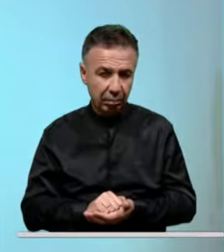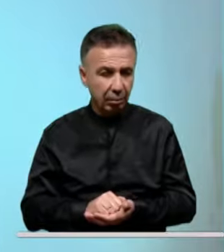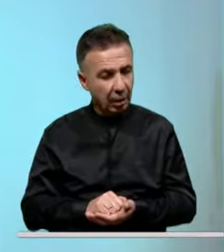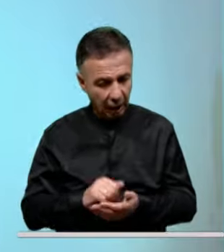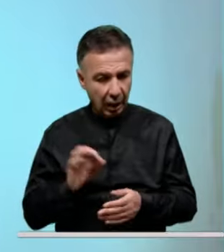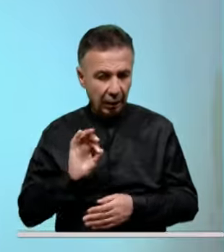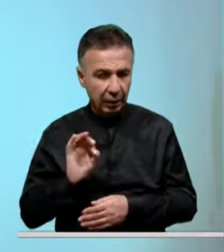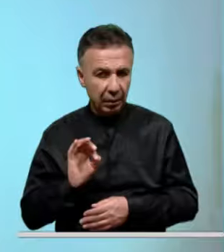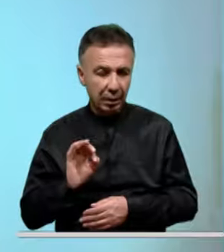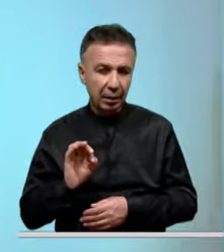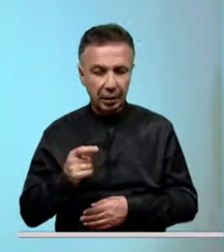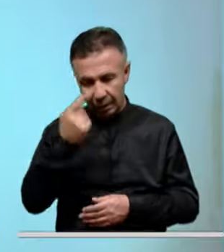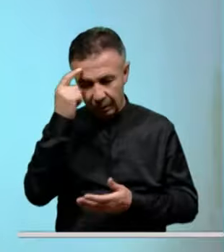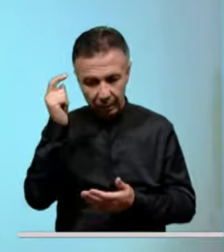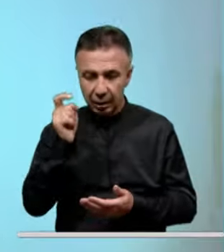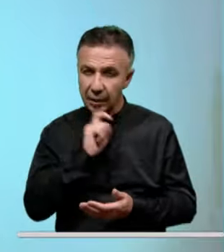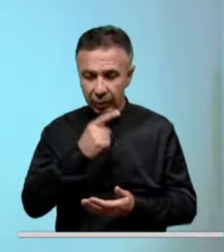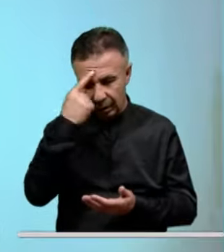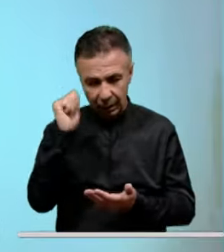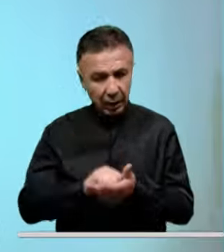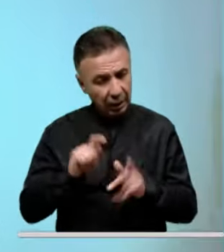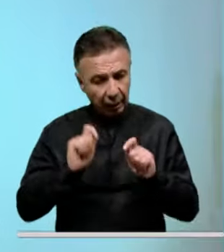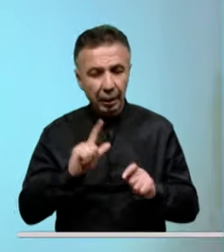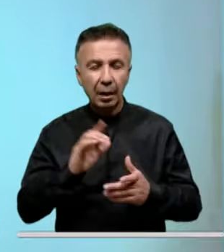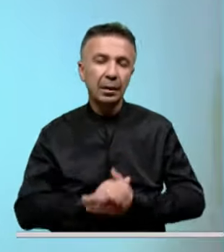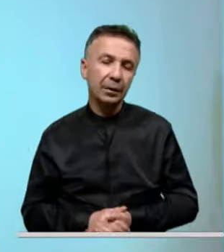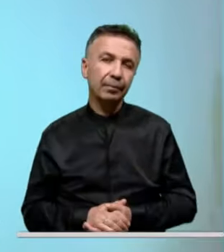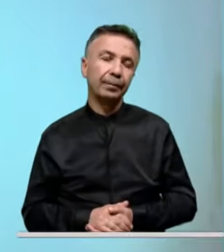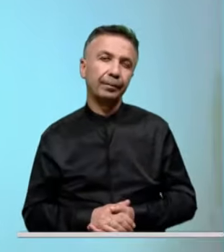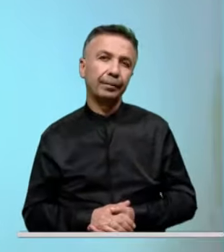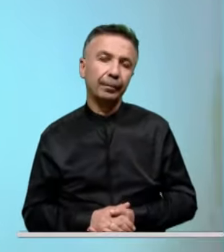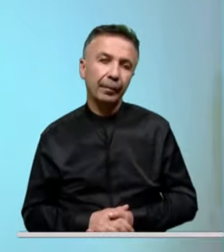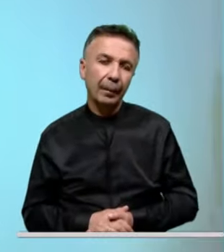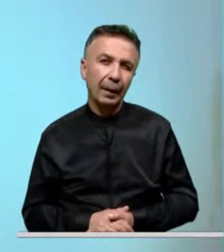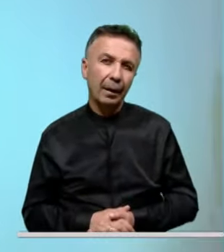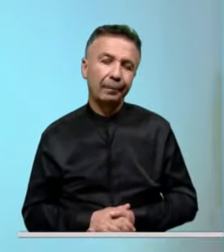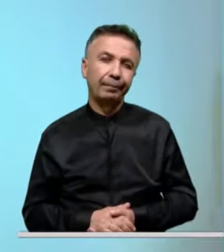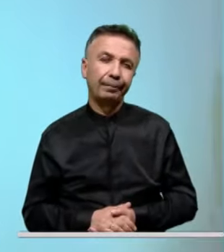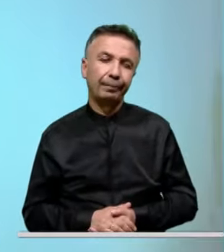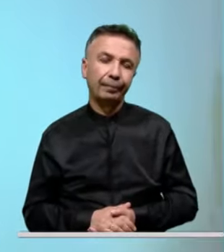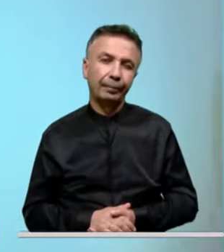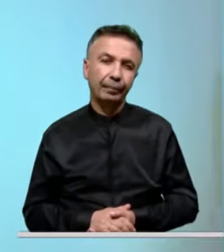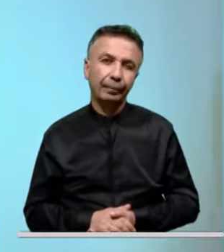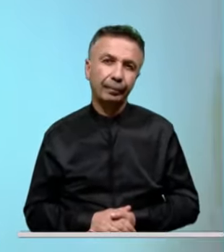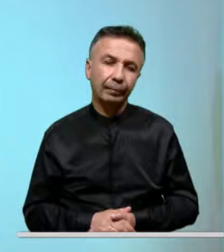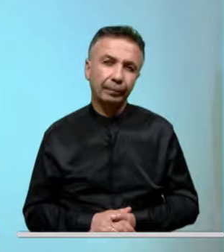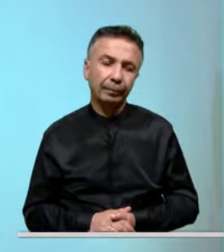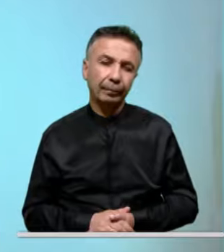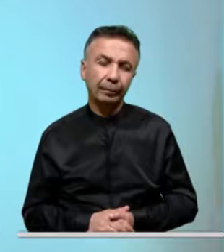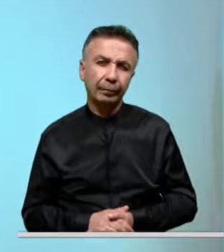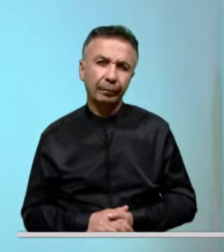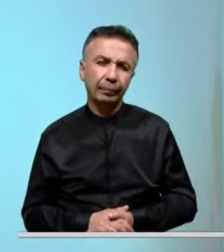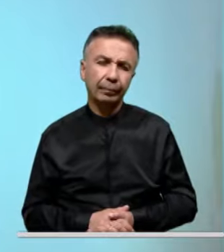söyleyelim. Neden? Yani sadece gerekir deyip geçmek çok bizim Din İşleri Yüksek Kurulu'nda da üzerinde önemli durduğumuz bir